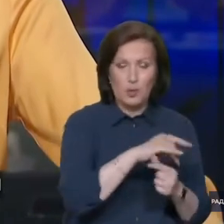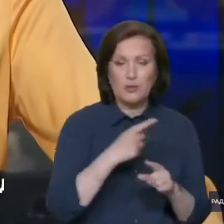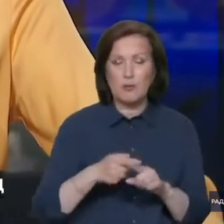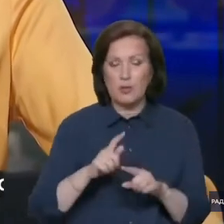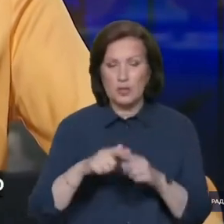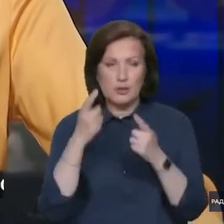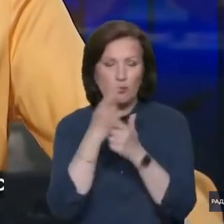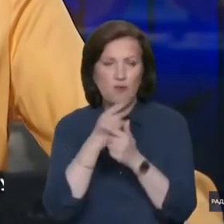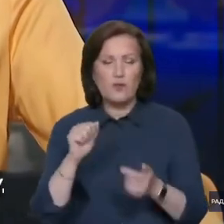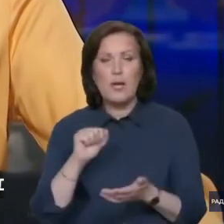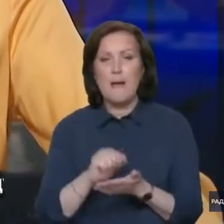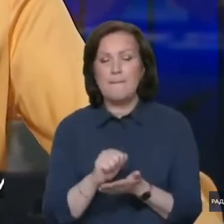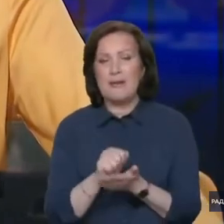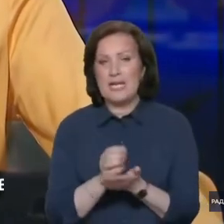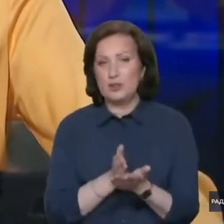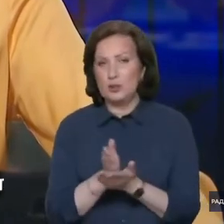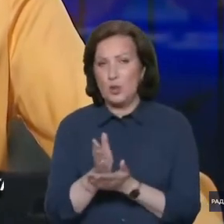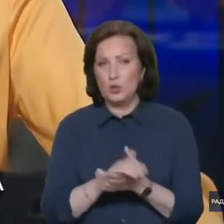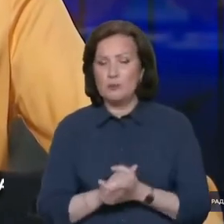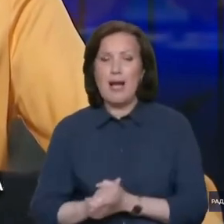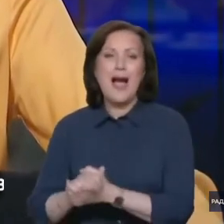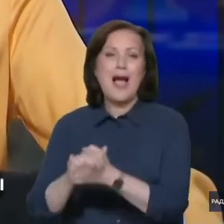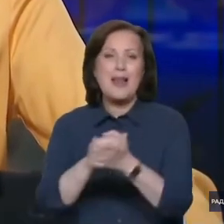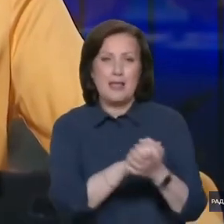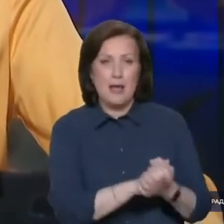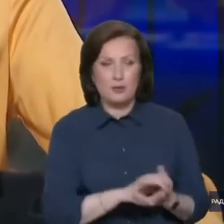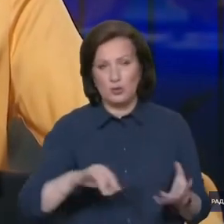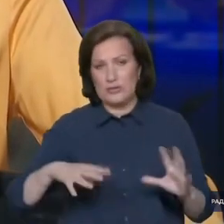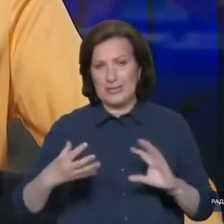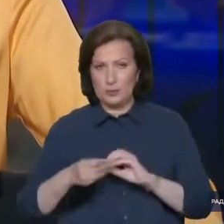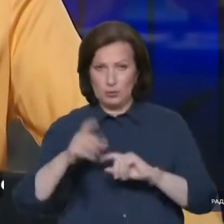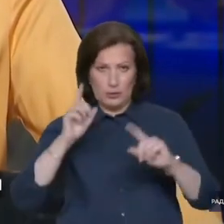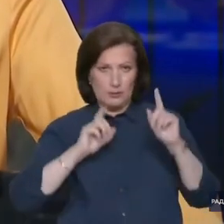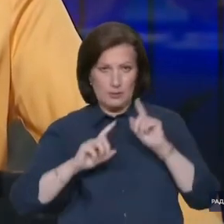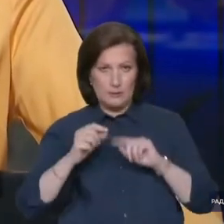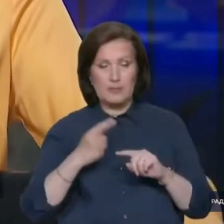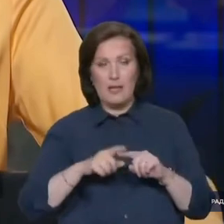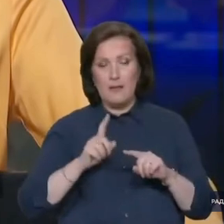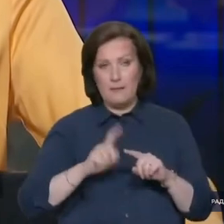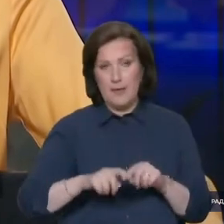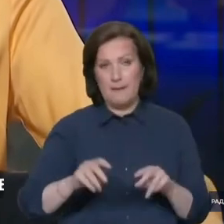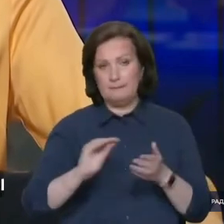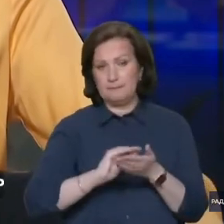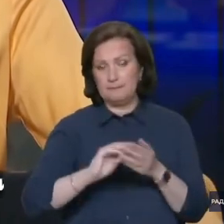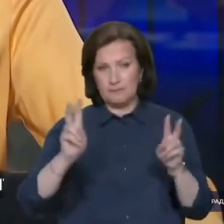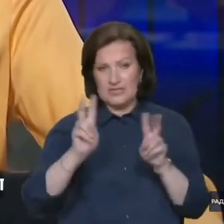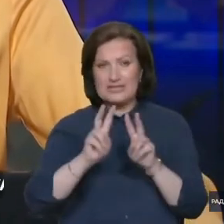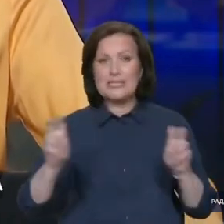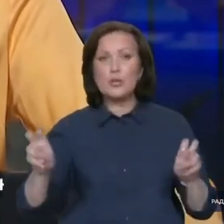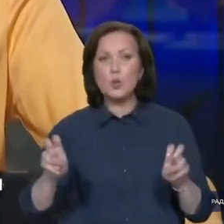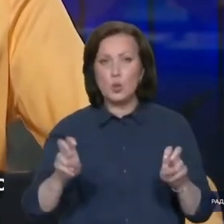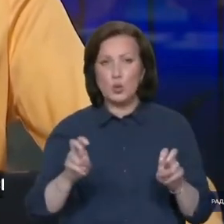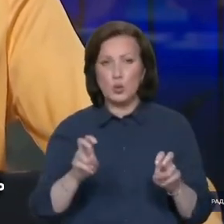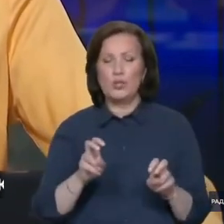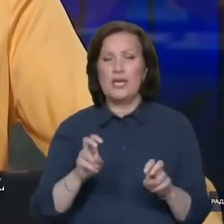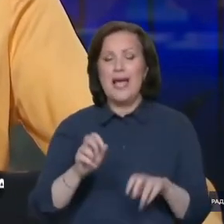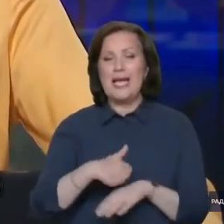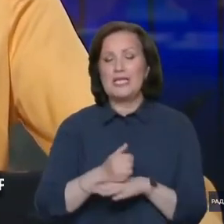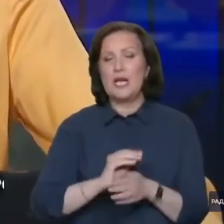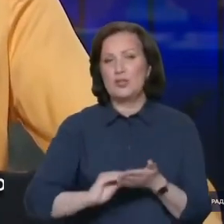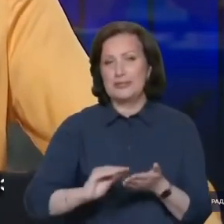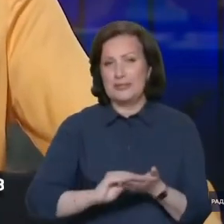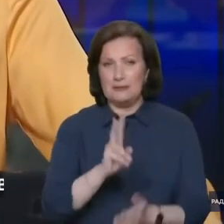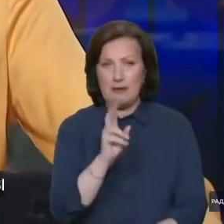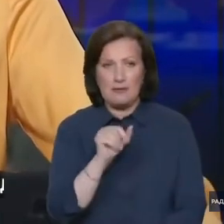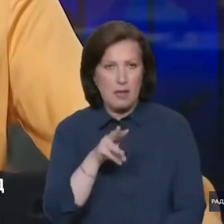це повідомила прес-служба Альянсу за результатами ради. Там цитують генерального секретаря НАТО Єнса Столтенберга.